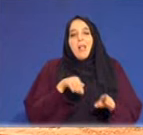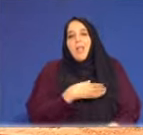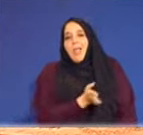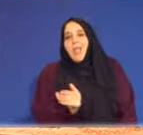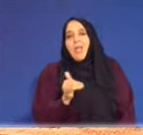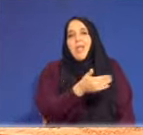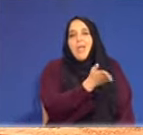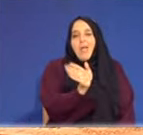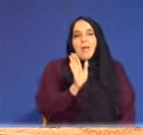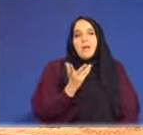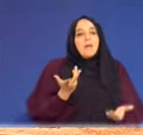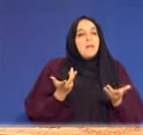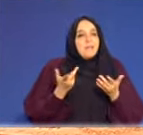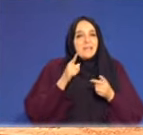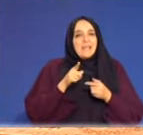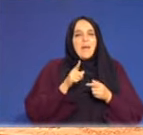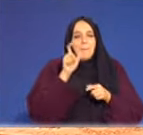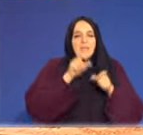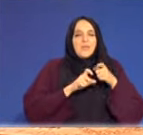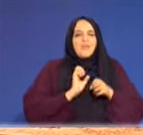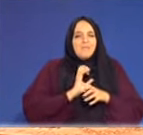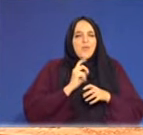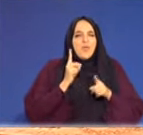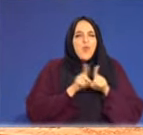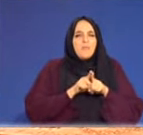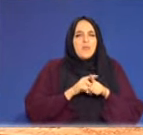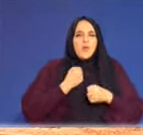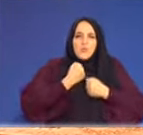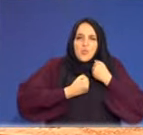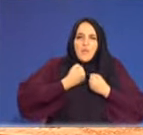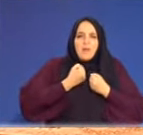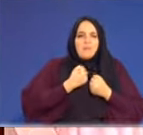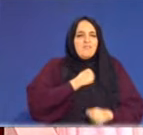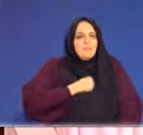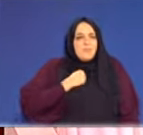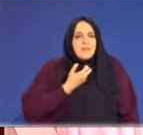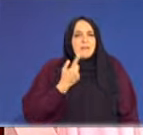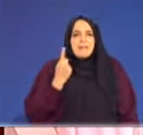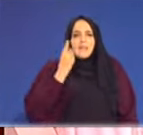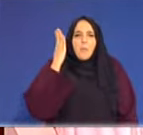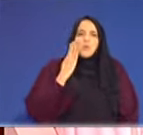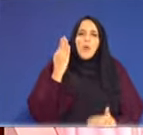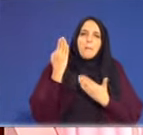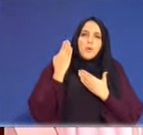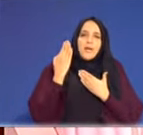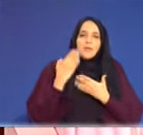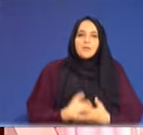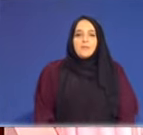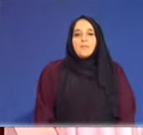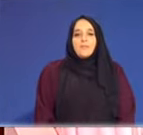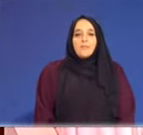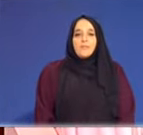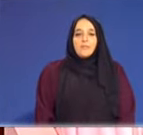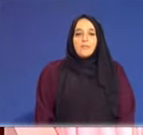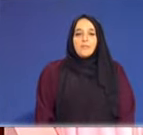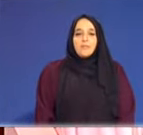الالتوائية نعم. الاحتيالية، هنا يتألم أكيد. يقول أنا من يحميني، لأنه أحتاج إلى من يحميني،